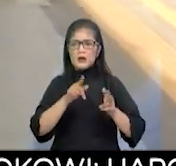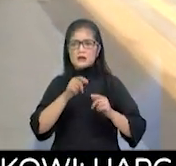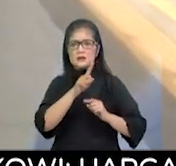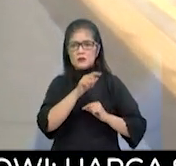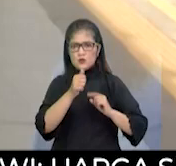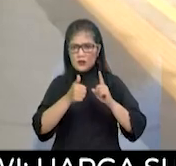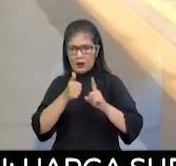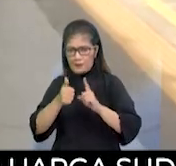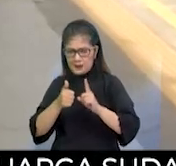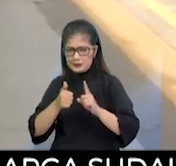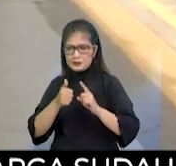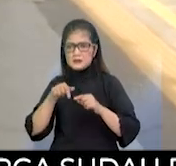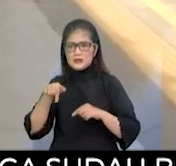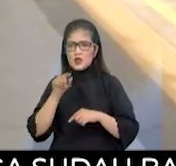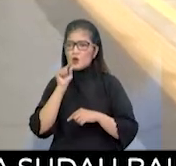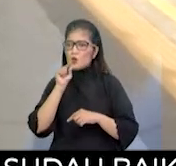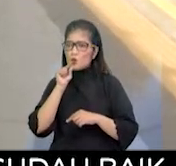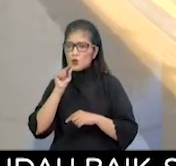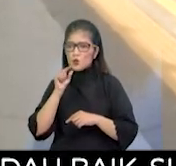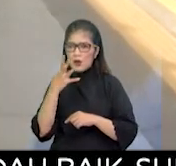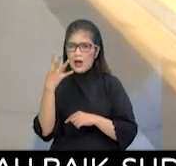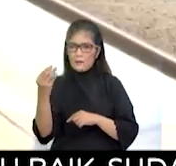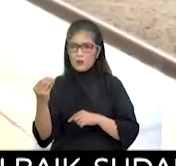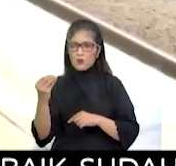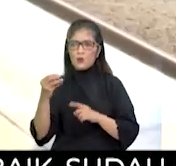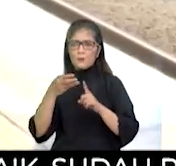yang melayani rute Kampung Bandan dan juga